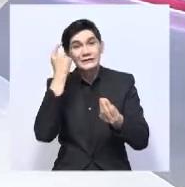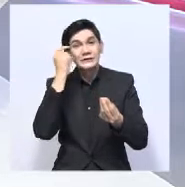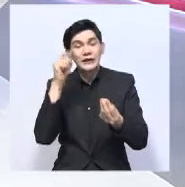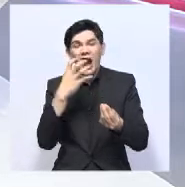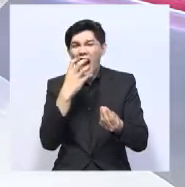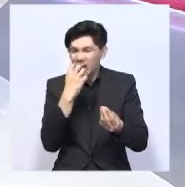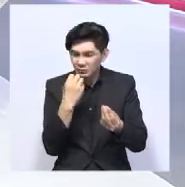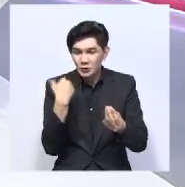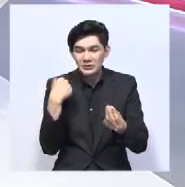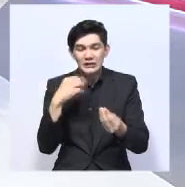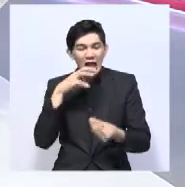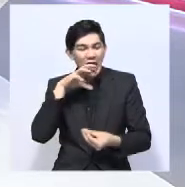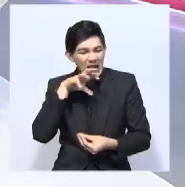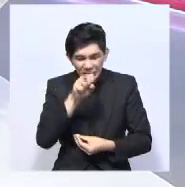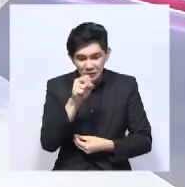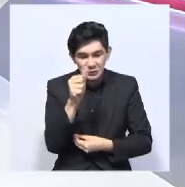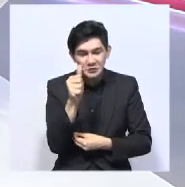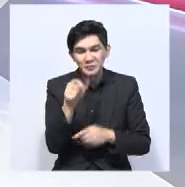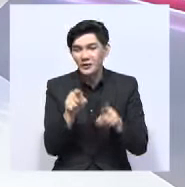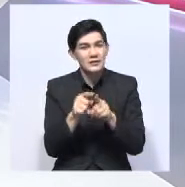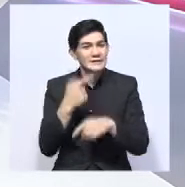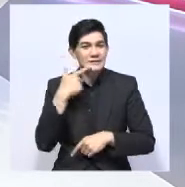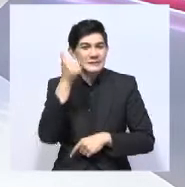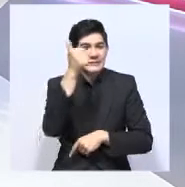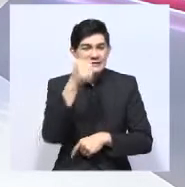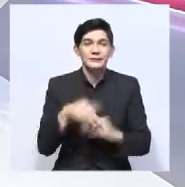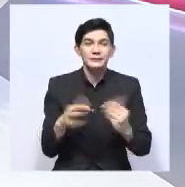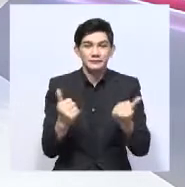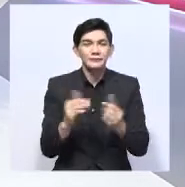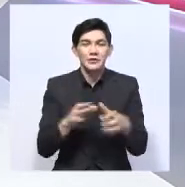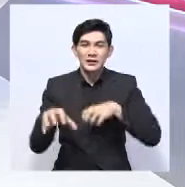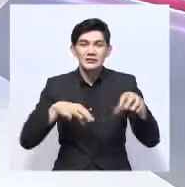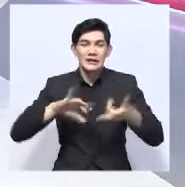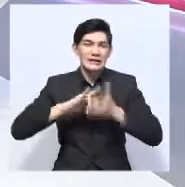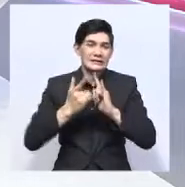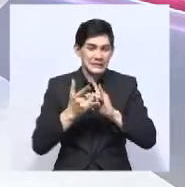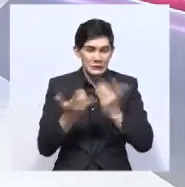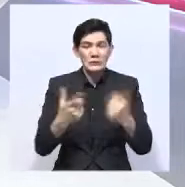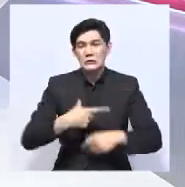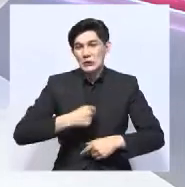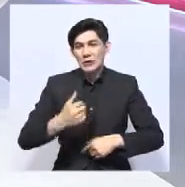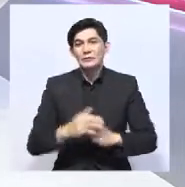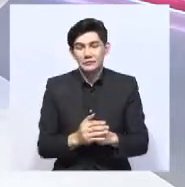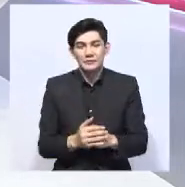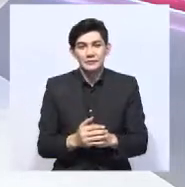วลากัดเข้าไปเนี่ยมันจมเคี้ยวนะคุณนะงานจัดที่เซ็นทรัลเวิลด์นะคะ ชอบตรงนี้แหละฮะ